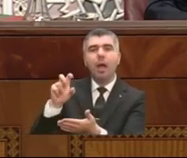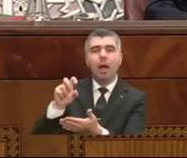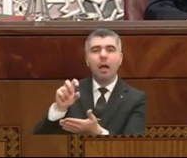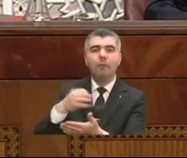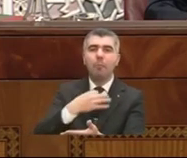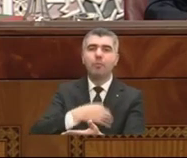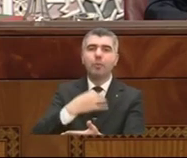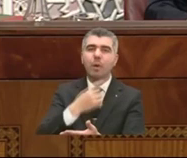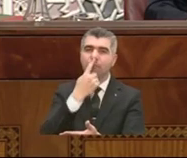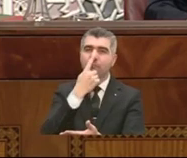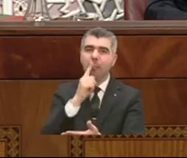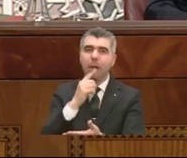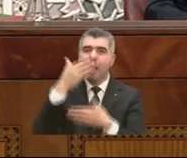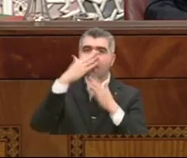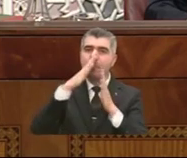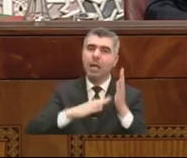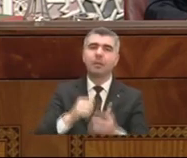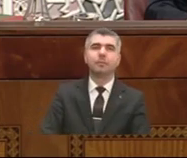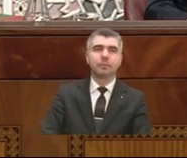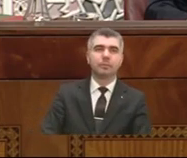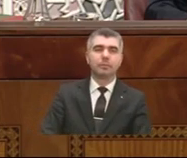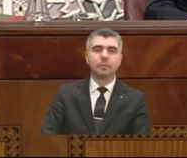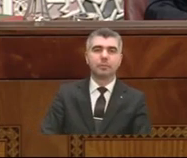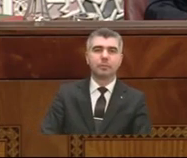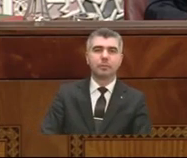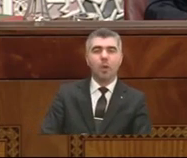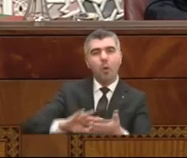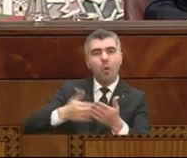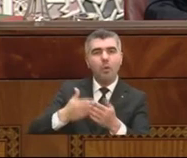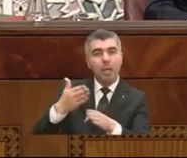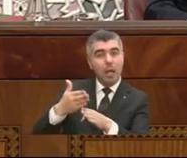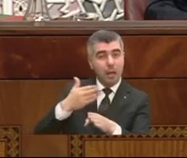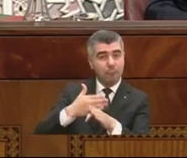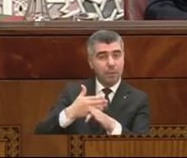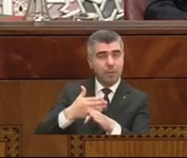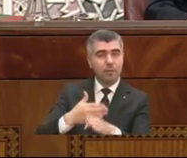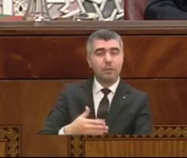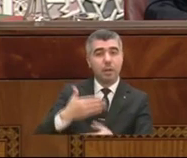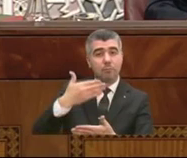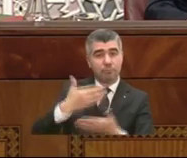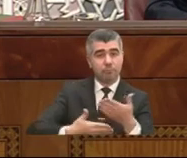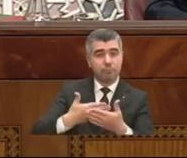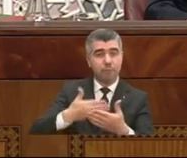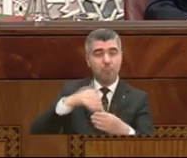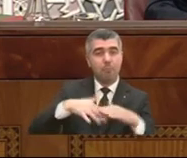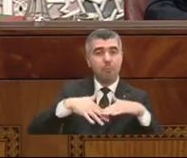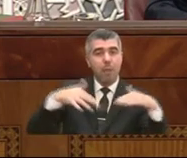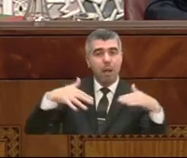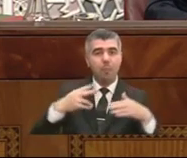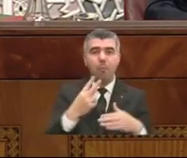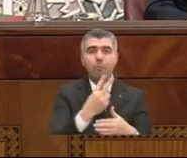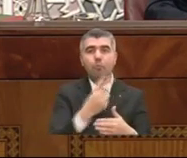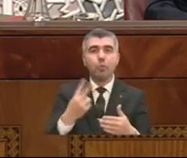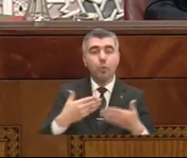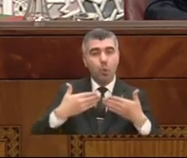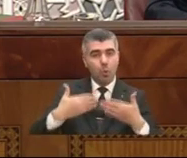العدائية ضد المغرب من جهة أخرى. وتأسيسا على ما سبق، قرر البرلمان المغربي بمجلسه ابتداء